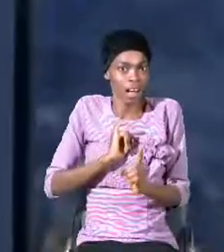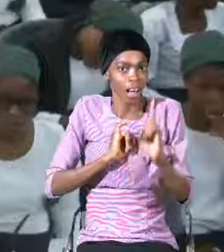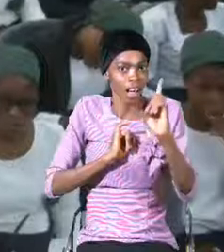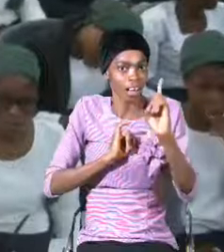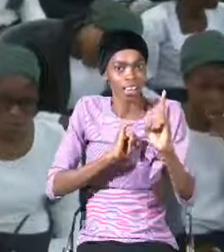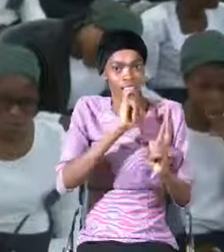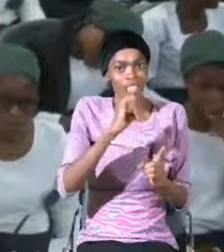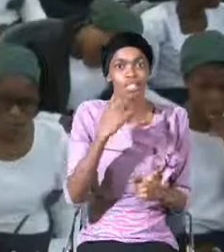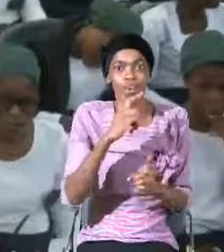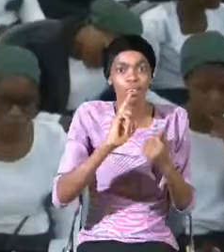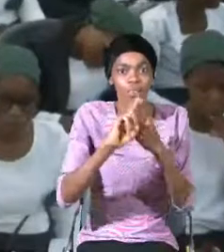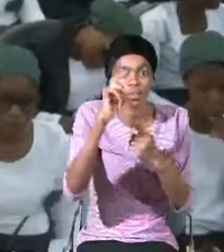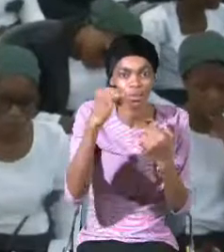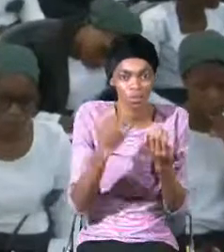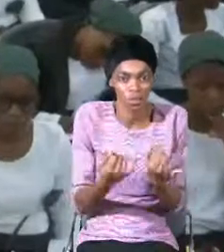Ce Dieu te parle.